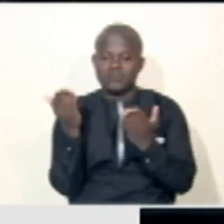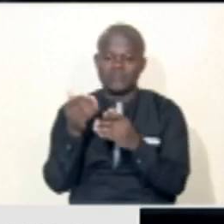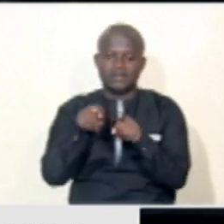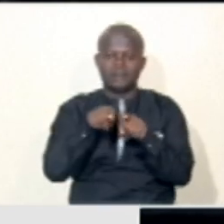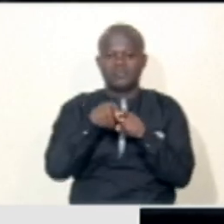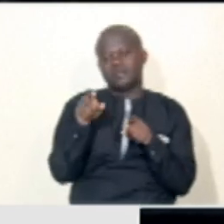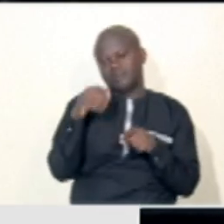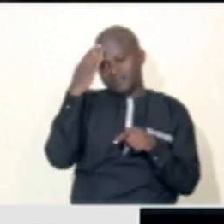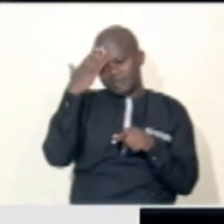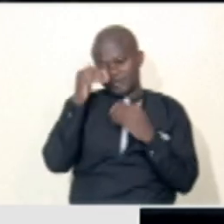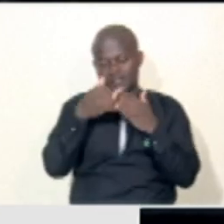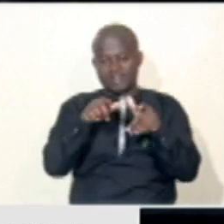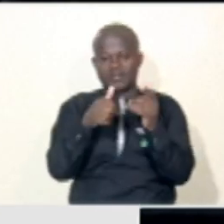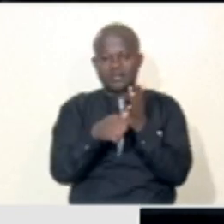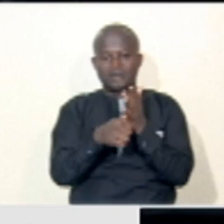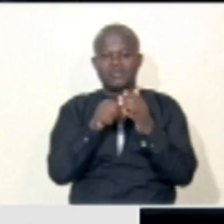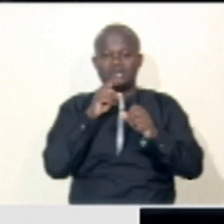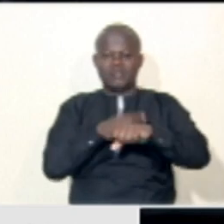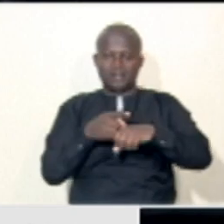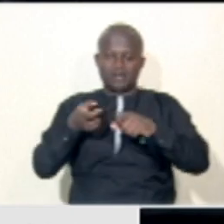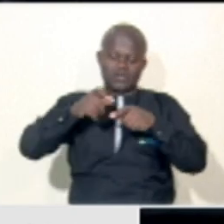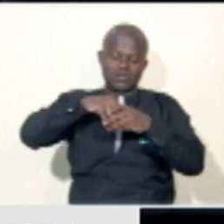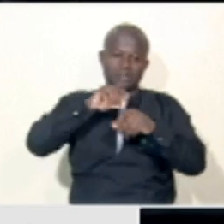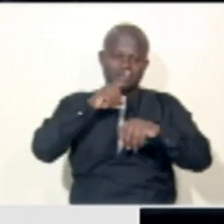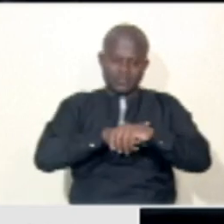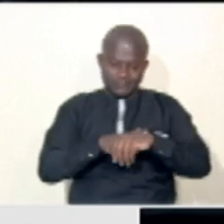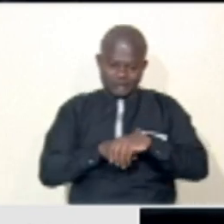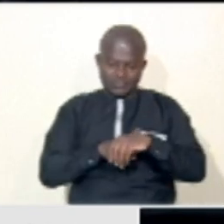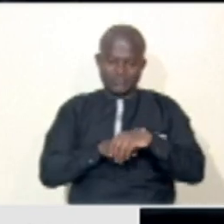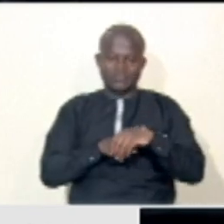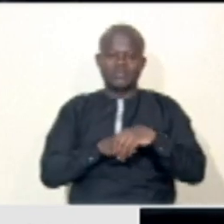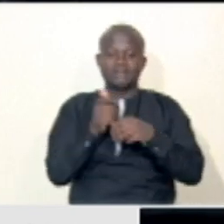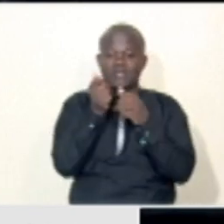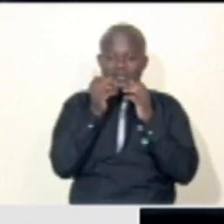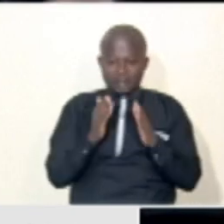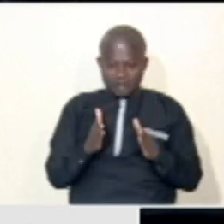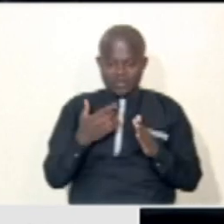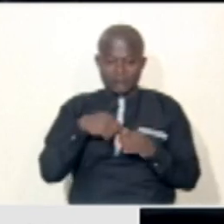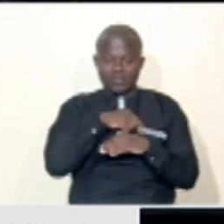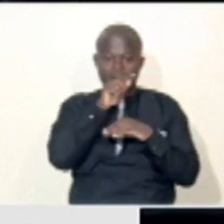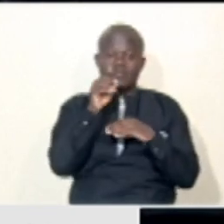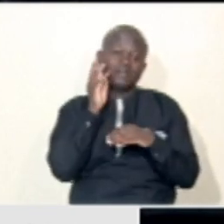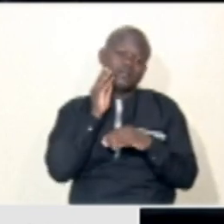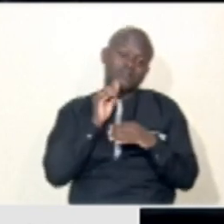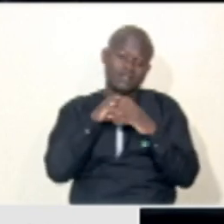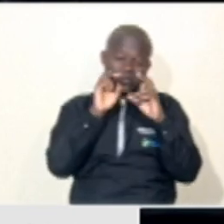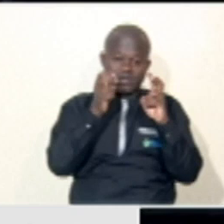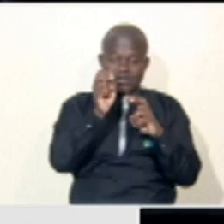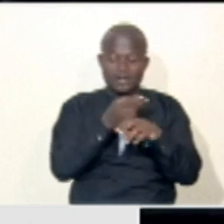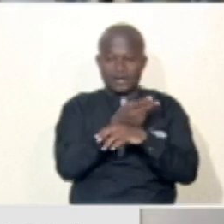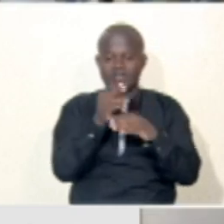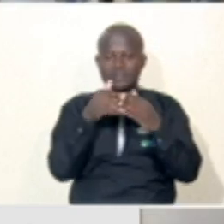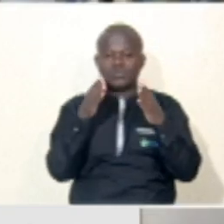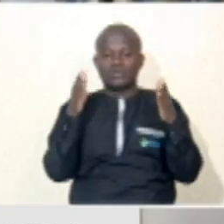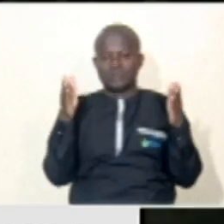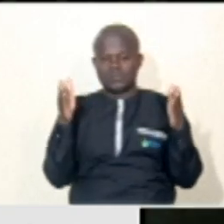bikwiriye kubera ikibazo cy'igihe. Batwongereye igihe n'abakiriye bakagenda bakamenyera ko ayo masaha tuba turi open